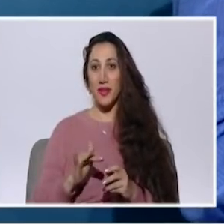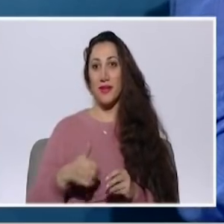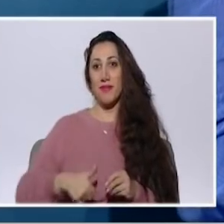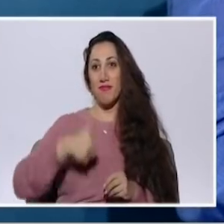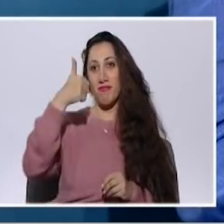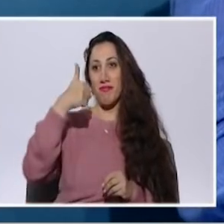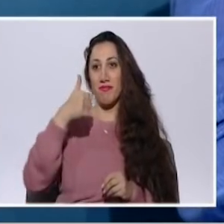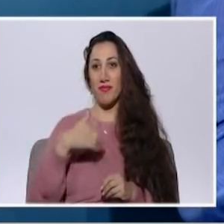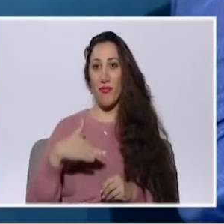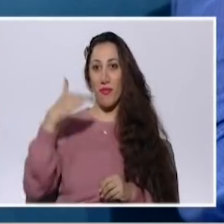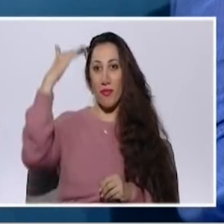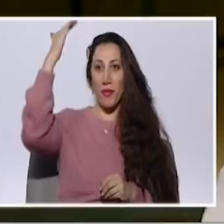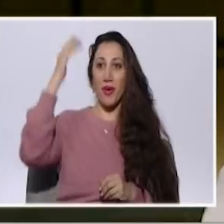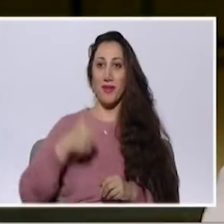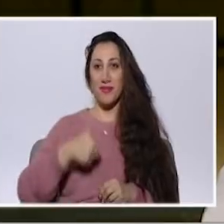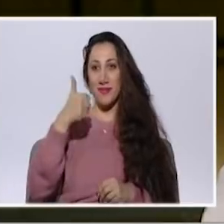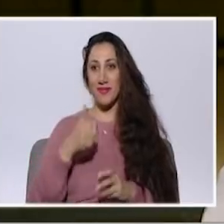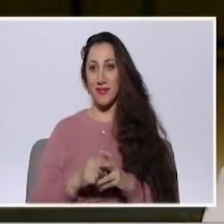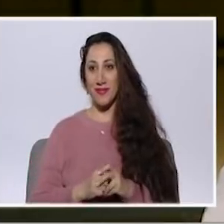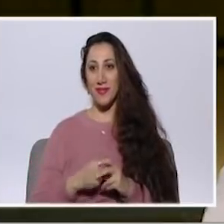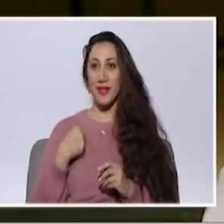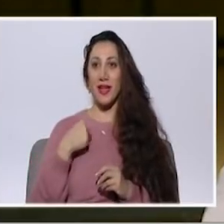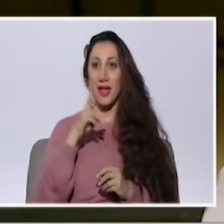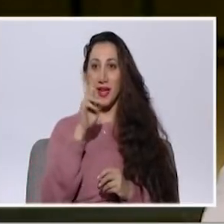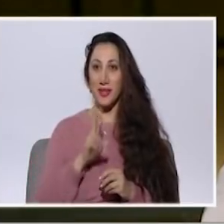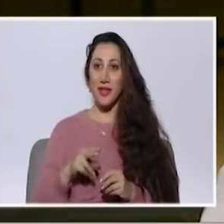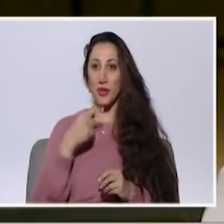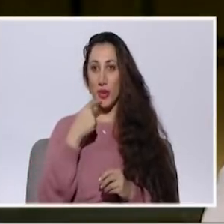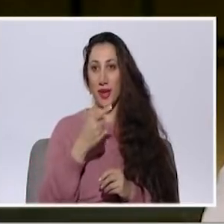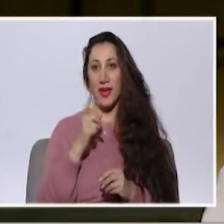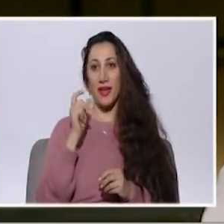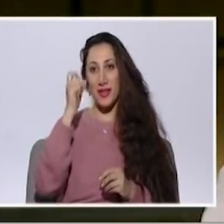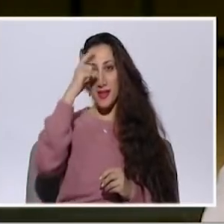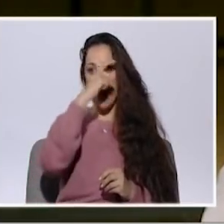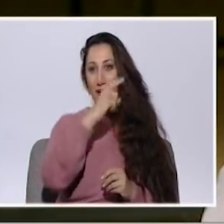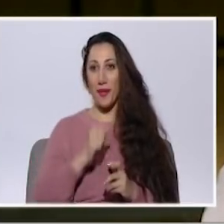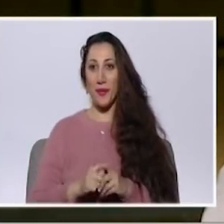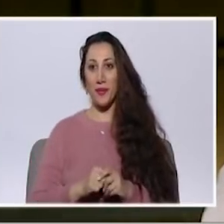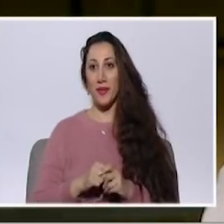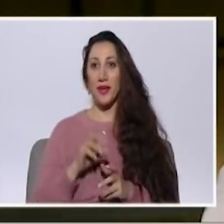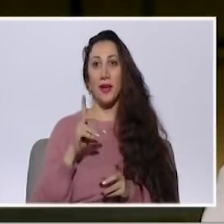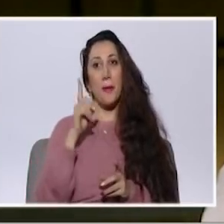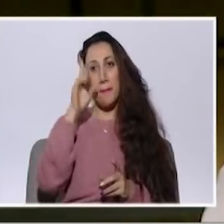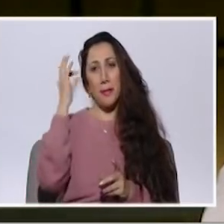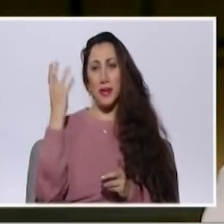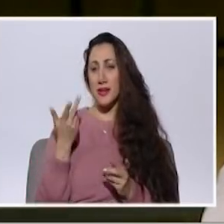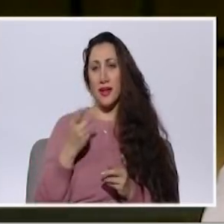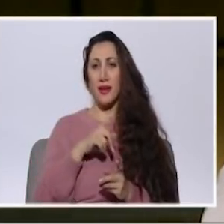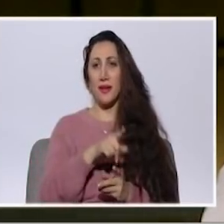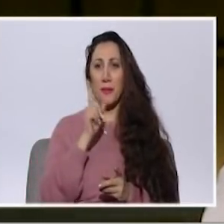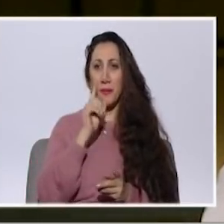تبقى مميزه، بتمنى ده. يعني هسالك سؤال صعب، لو في يوم من الايام ظهر اهل نور هتعملي ايه؟ وانا شفت في البرنامج